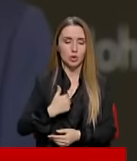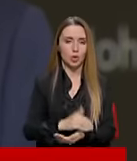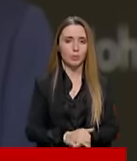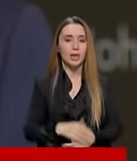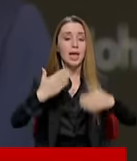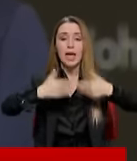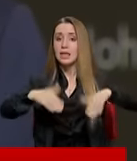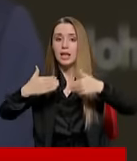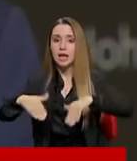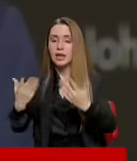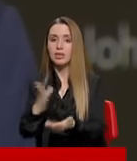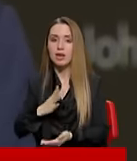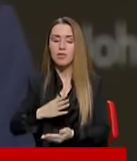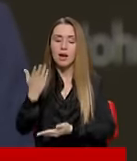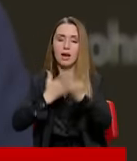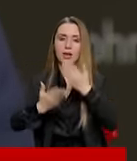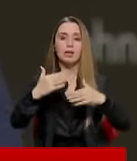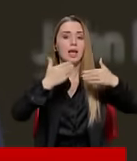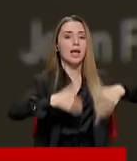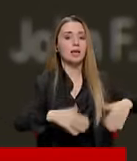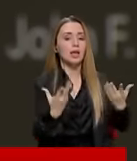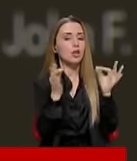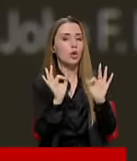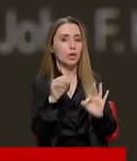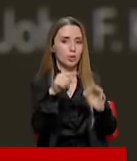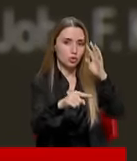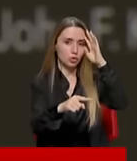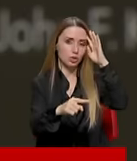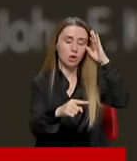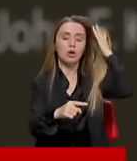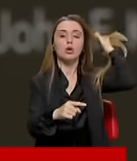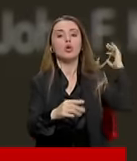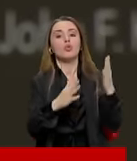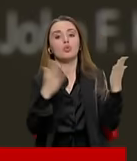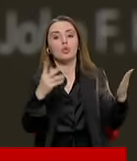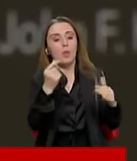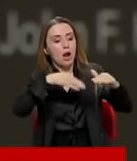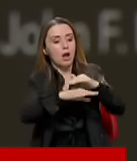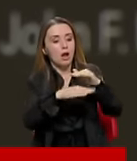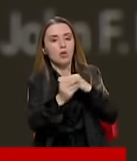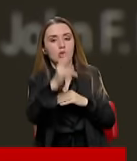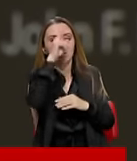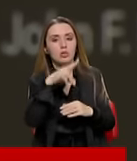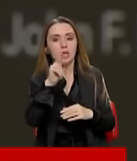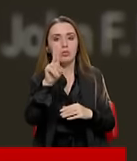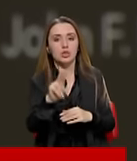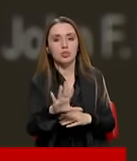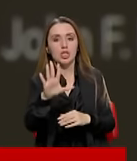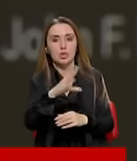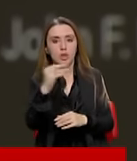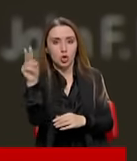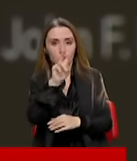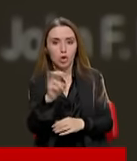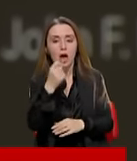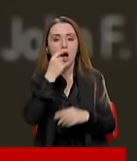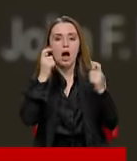engellemeler Hemen isterseniz engellemeler de en önemlisi şu çok büyük bir Yatırım yapılacak 275 milyon dolarlık